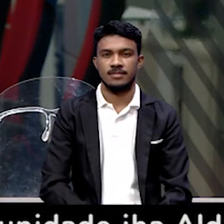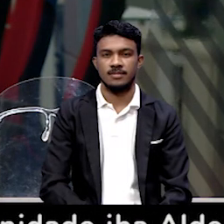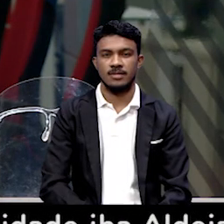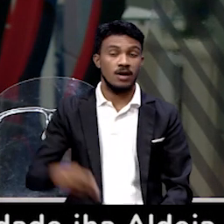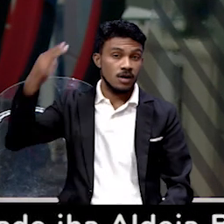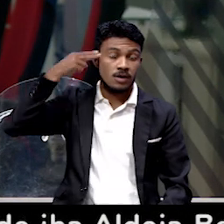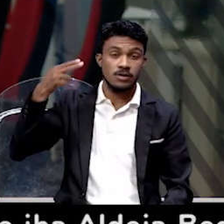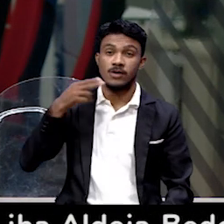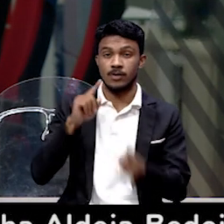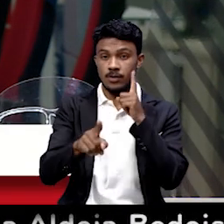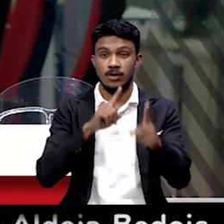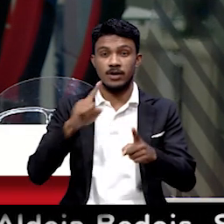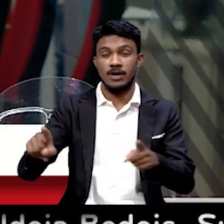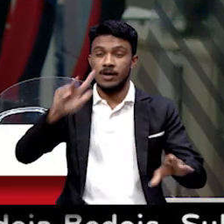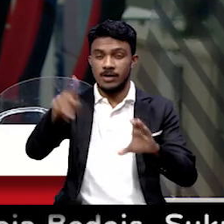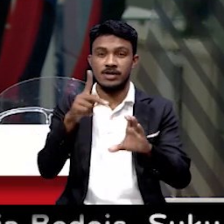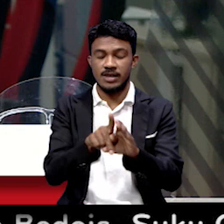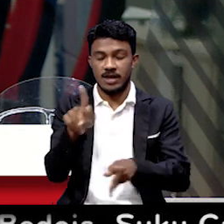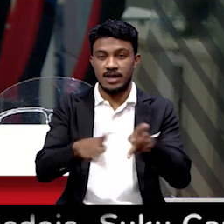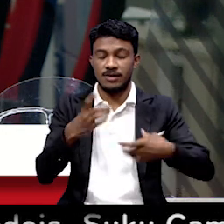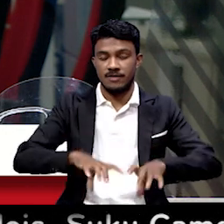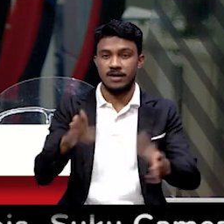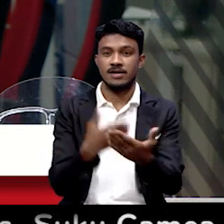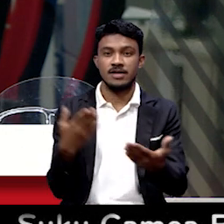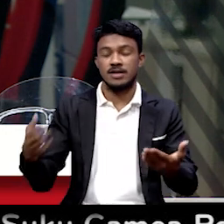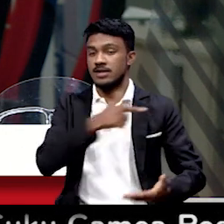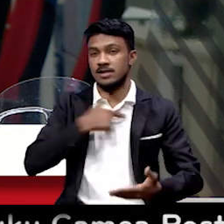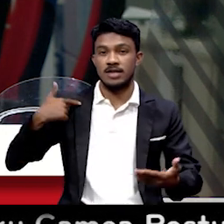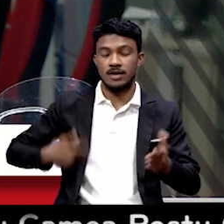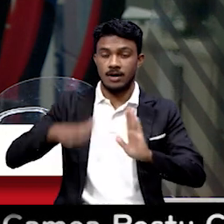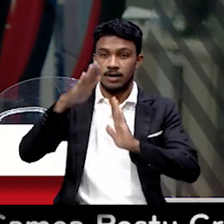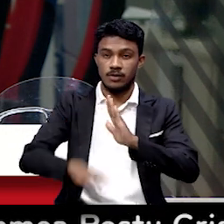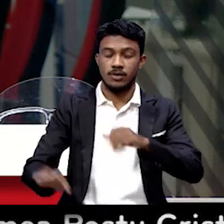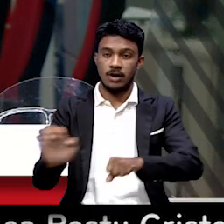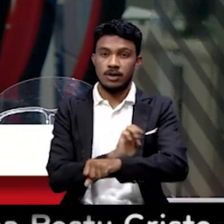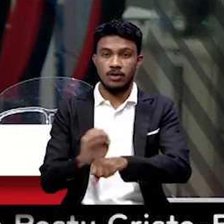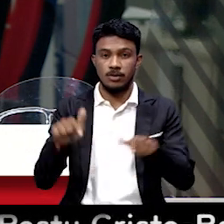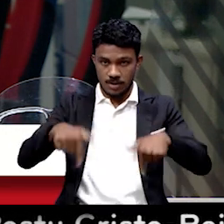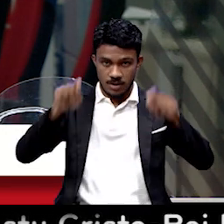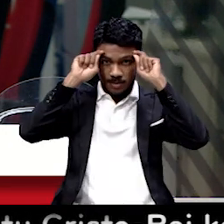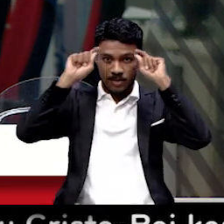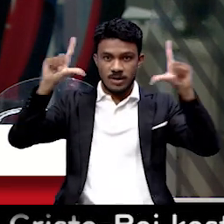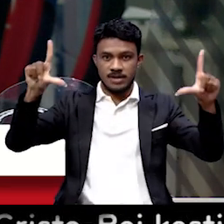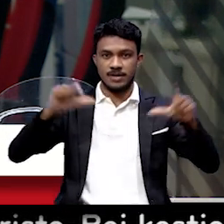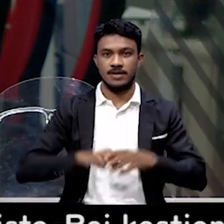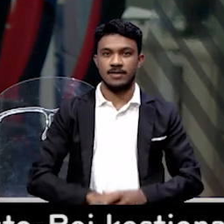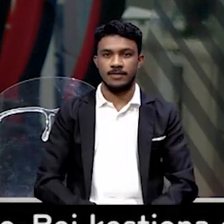Zeramos orta tete presenza negoziante sines dinamiza dune economia iha Timor-Leste.